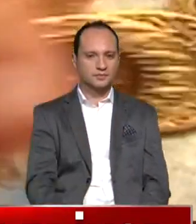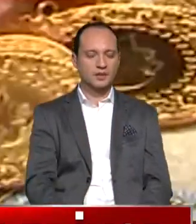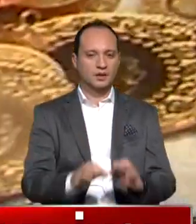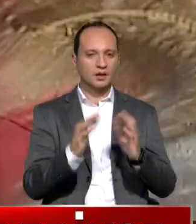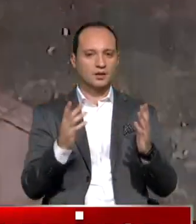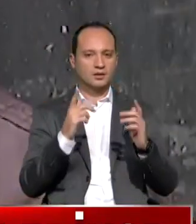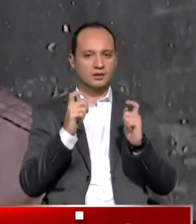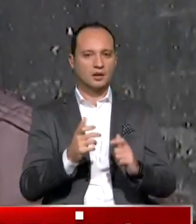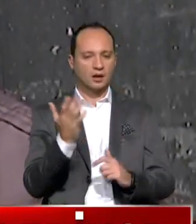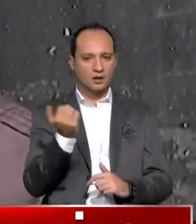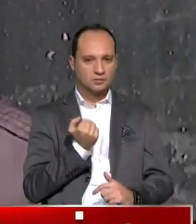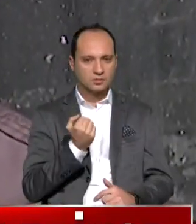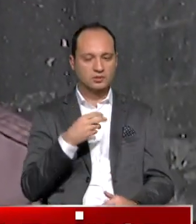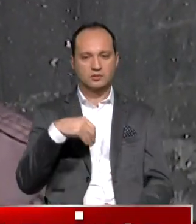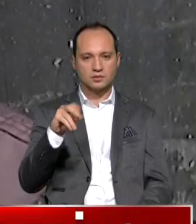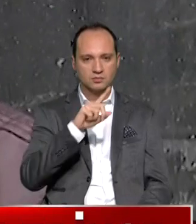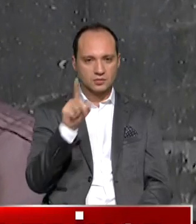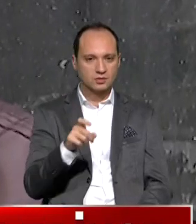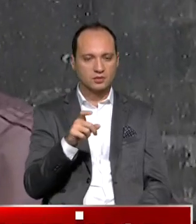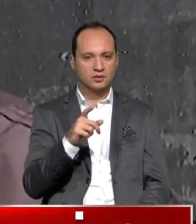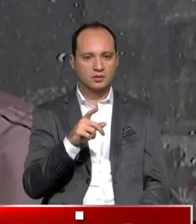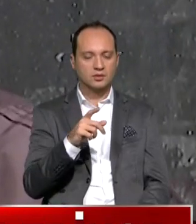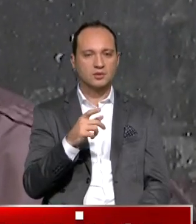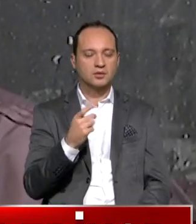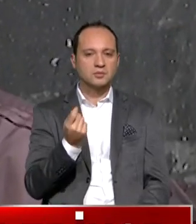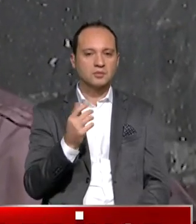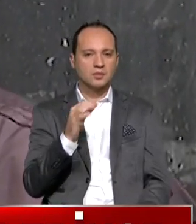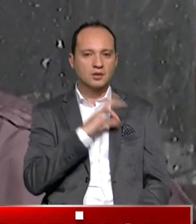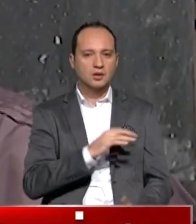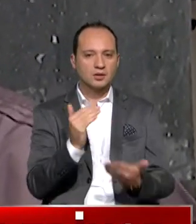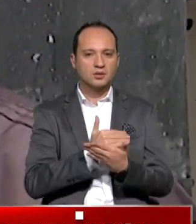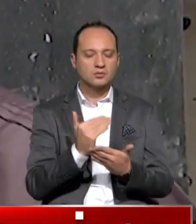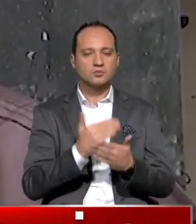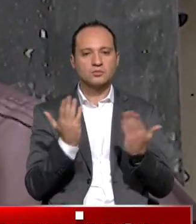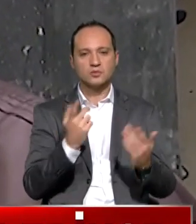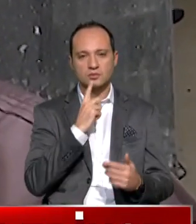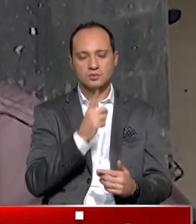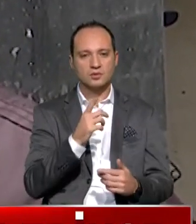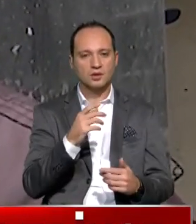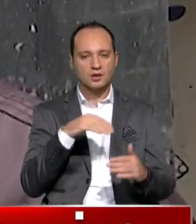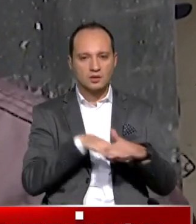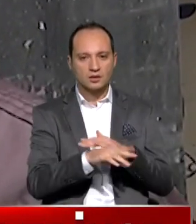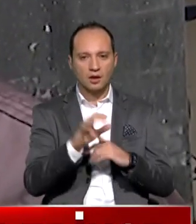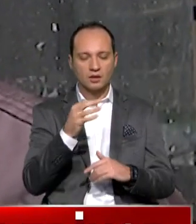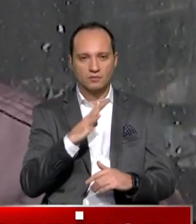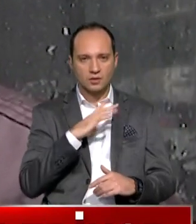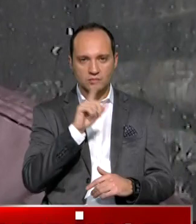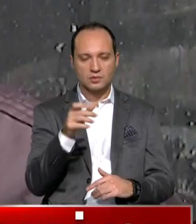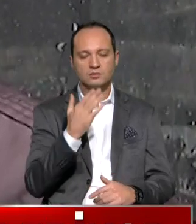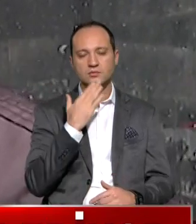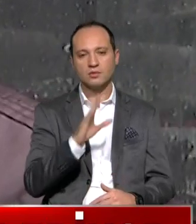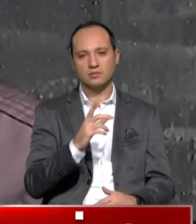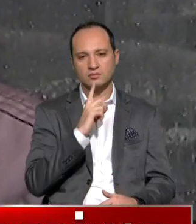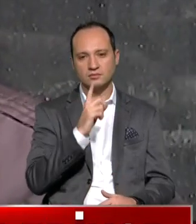Hangi noktadasınız? Alışta mısınız, satışta mısınız altın? Hiçbirinde. Geçinemiyoruz ki. Hiçbirinde maalesef. Yastık altına hiç altın atmadınız mı?